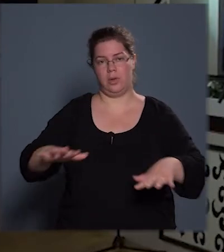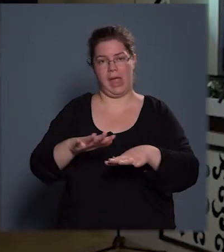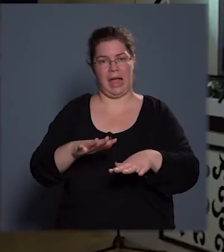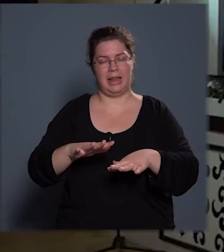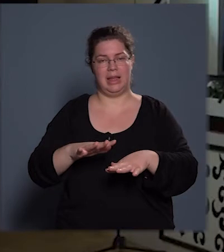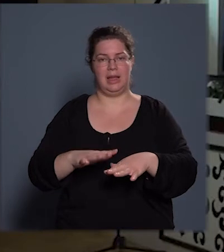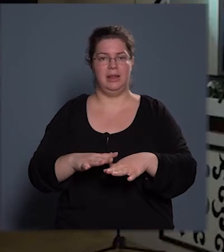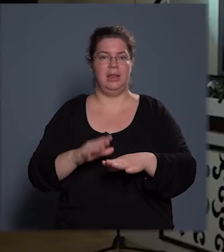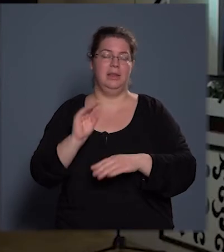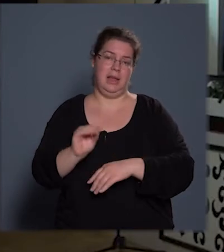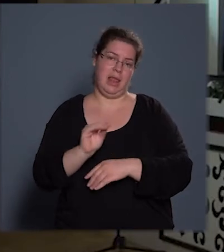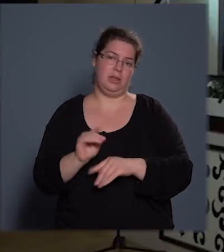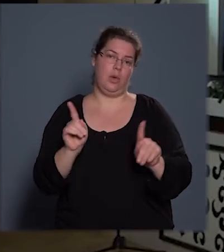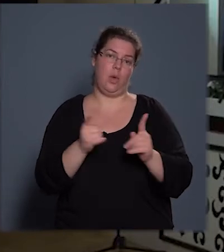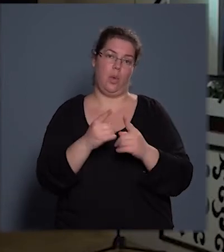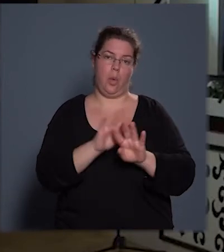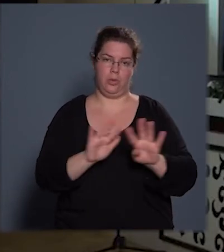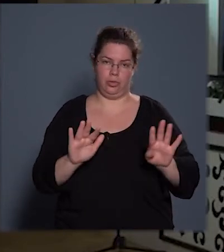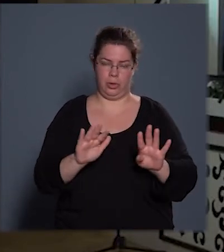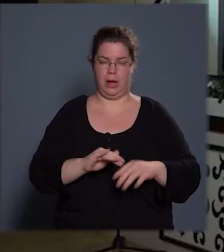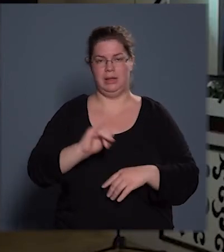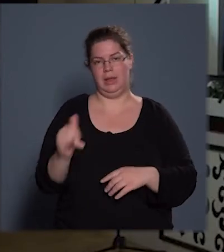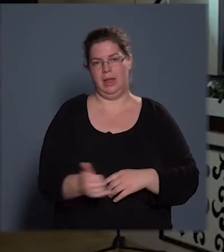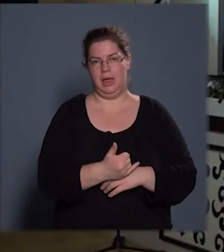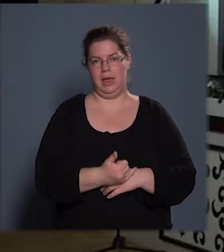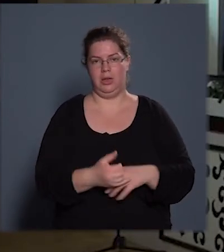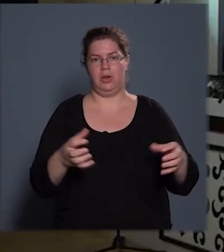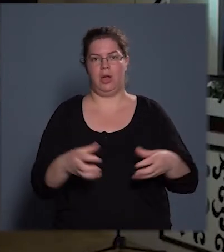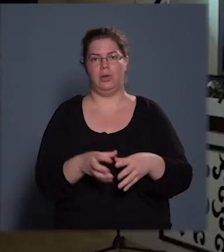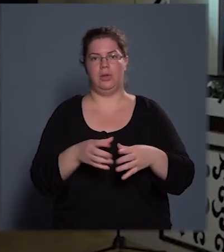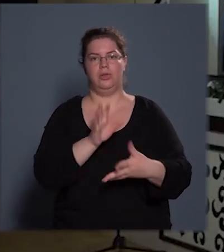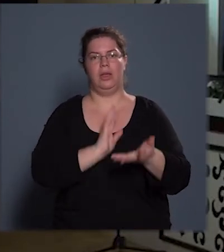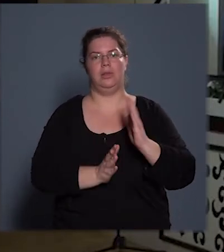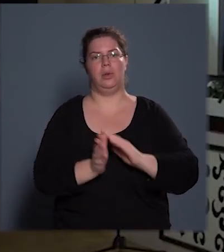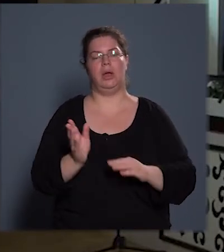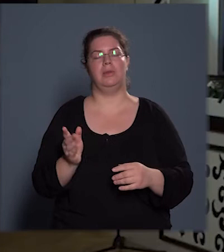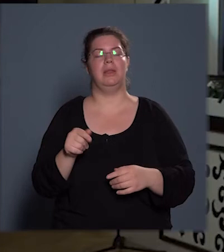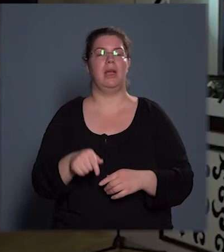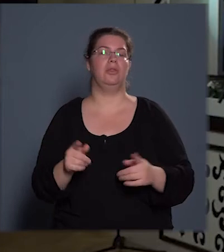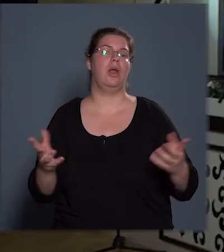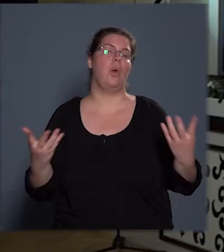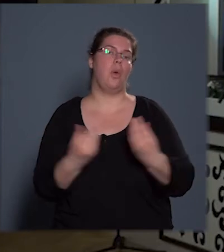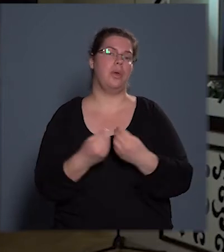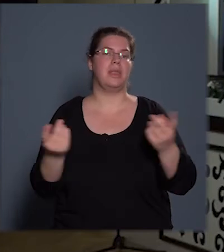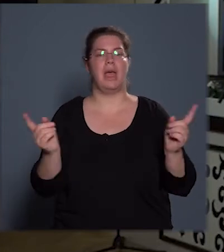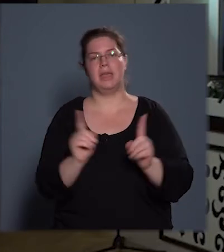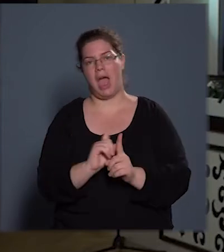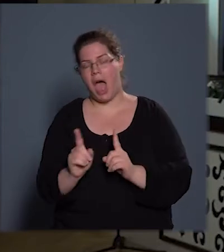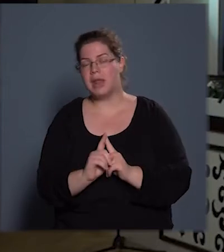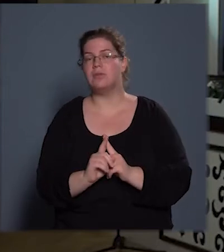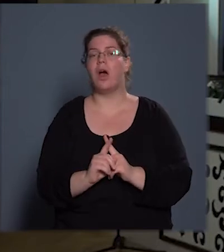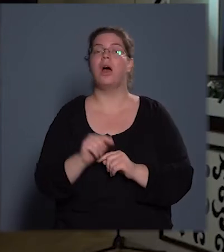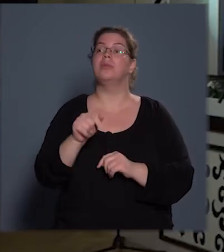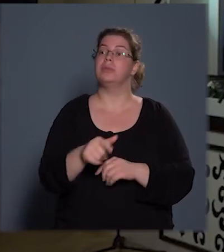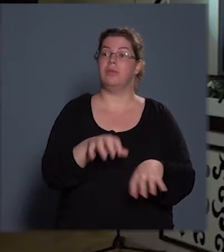kultúrközegeteket jelentő kórusotokat, és a közönség szórakoztatására összejárva tevékenységetekkel nem